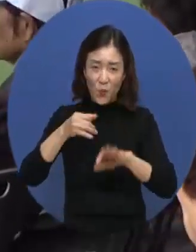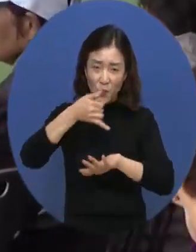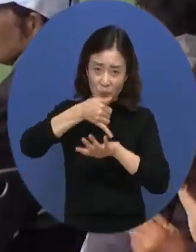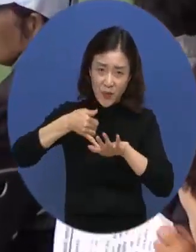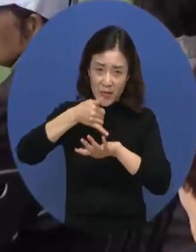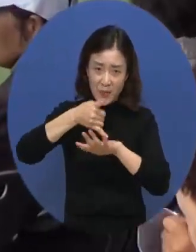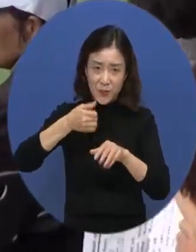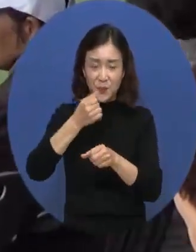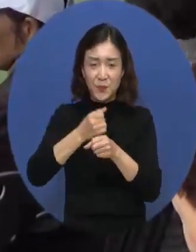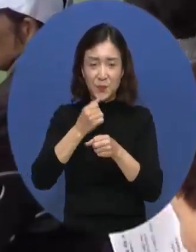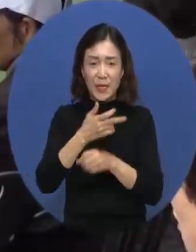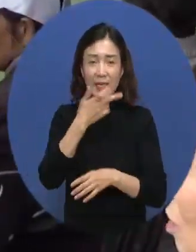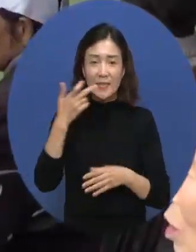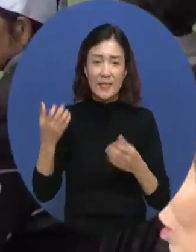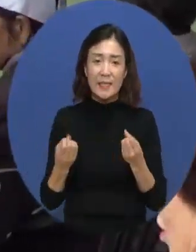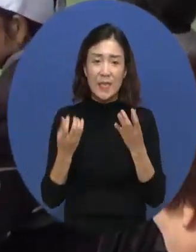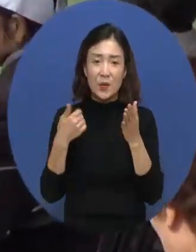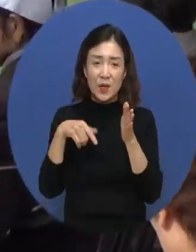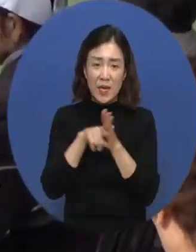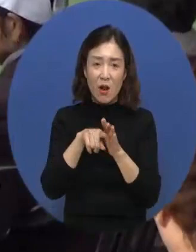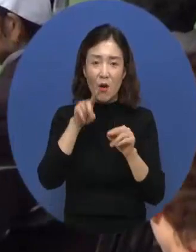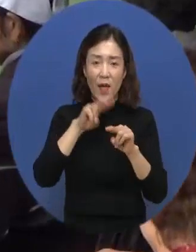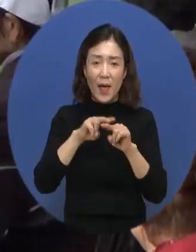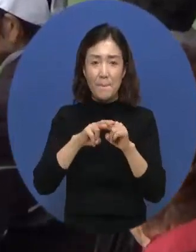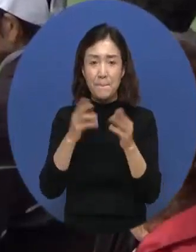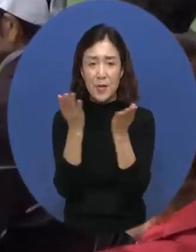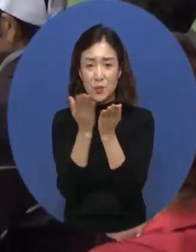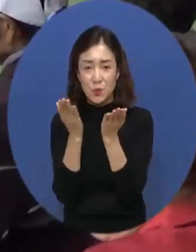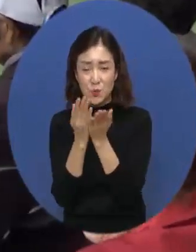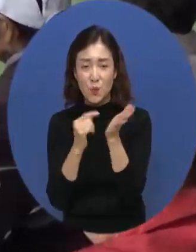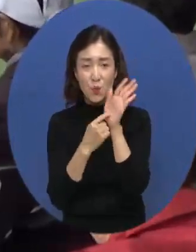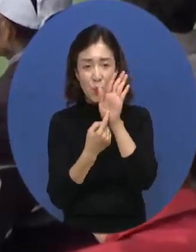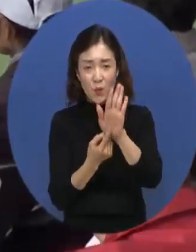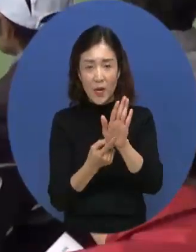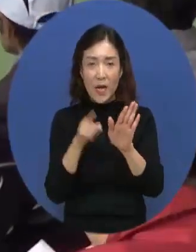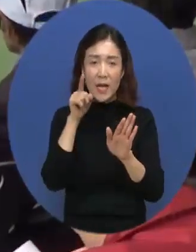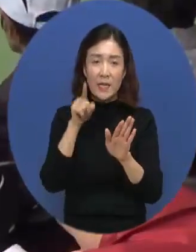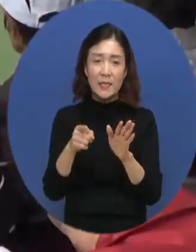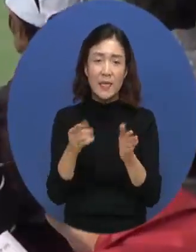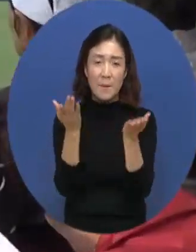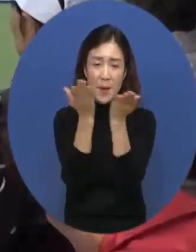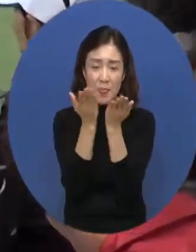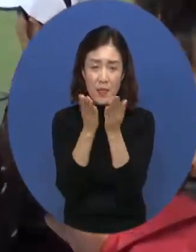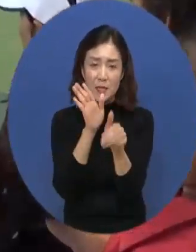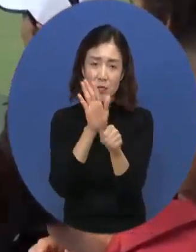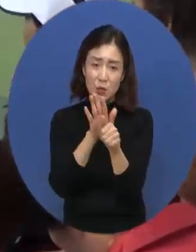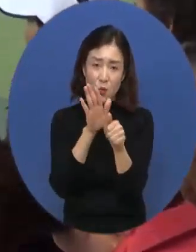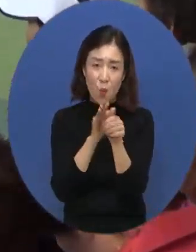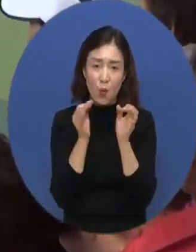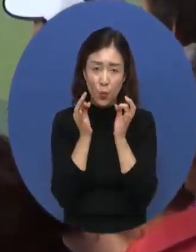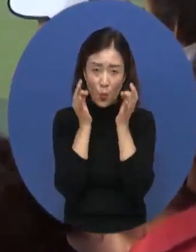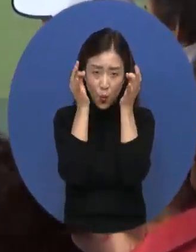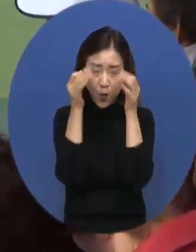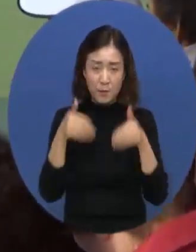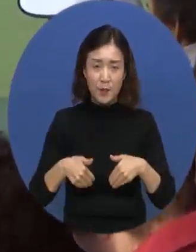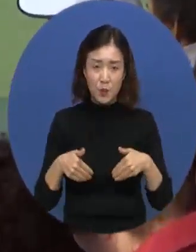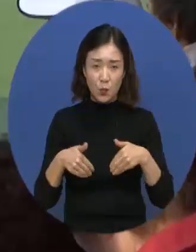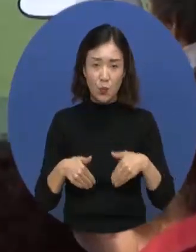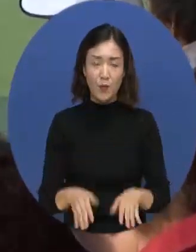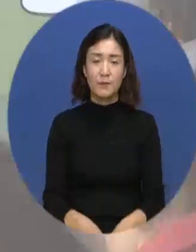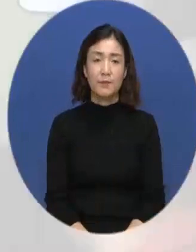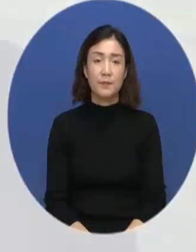잔치를 위해 이렇게 맞춤 공연과 자리가 준비된 데에는 그에 맞는 지원과 노력이 필요했는데요.